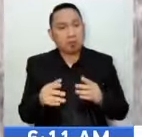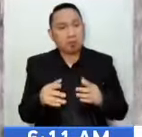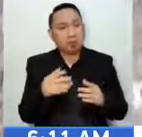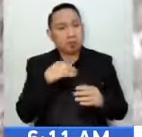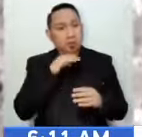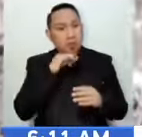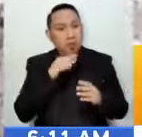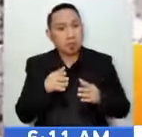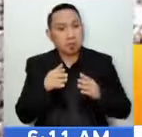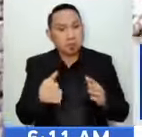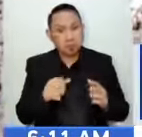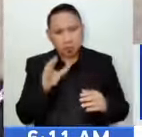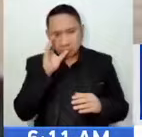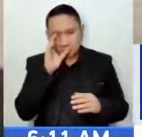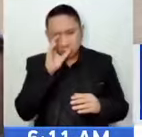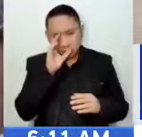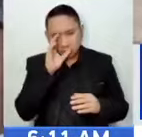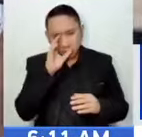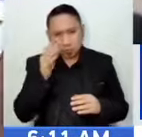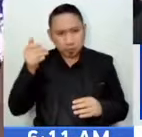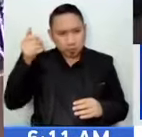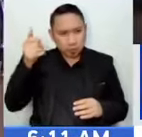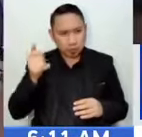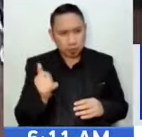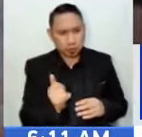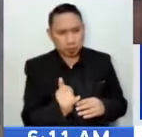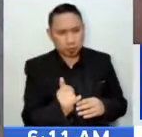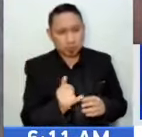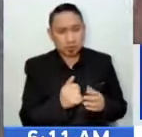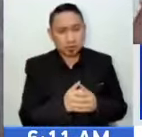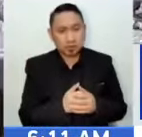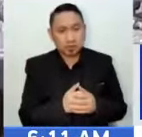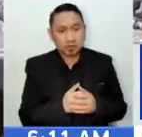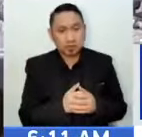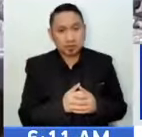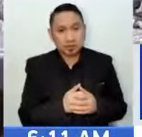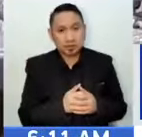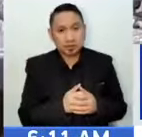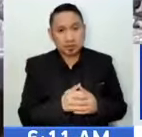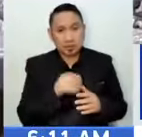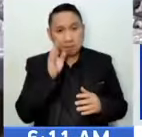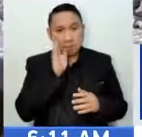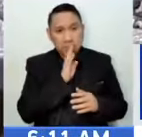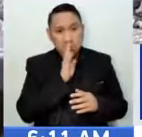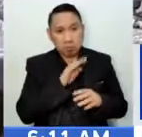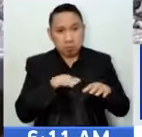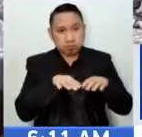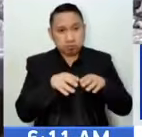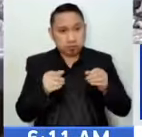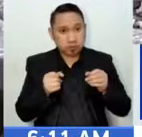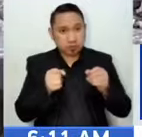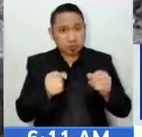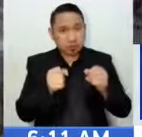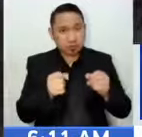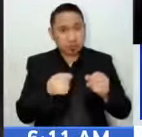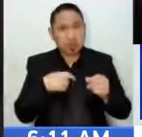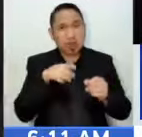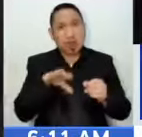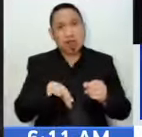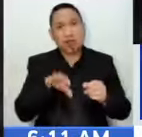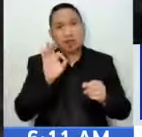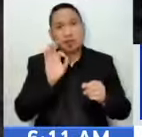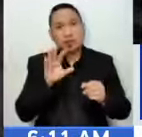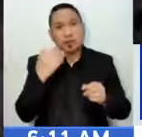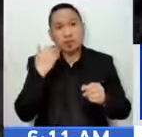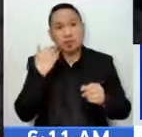para suyurin ang Imbornal. Sinira din ang semento sa kalsada. Ang bangkay ng bata sa ilog na nakita. Kinumpirma